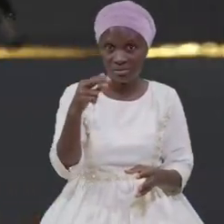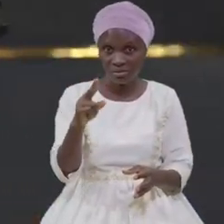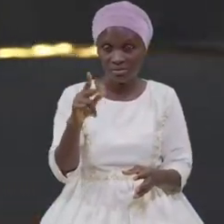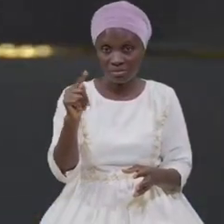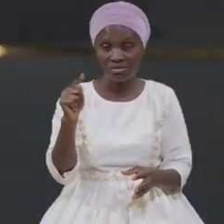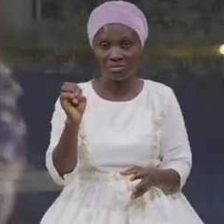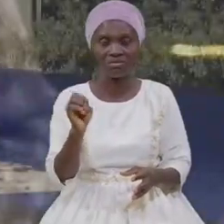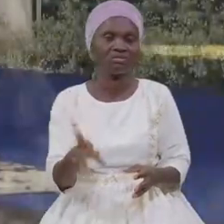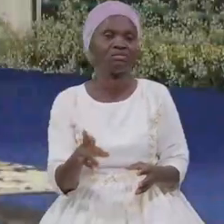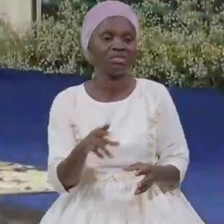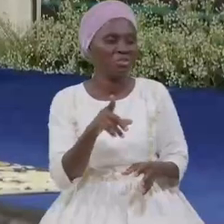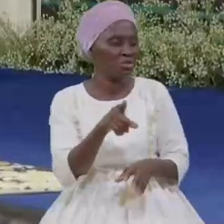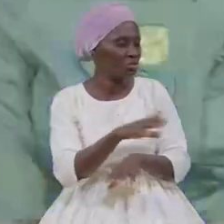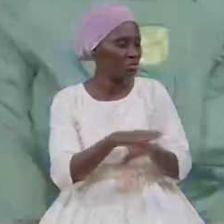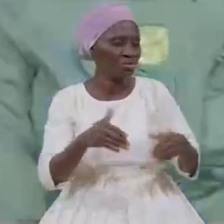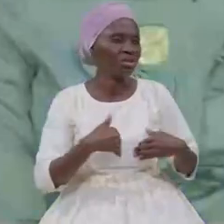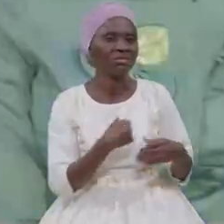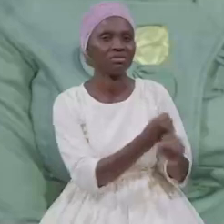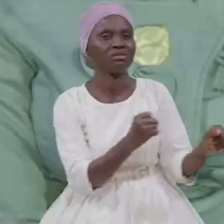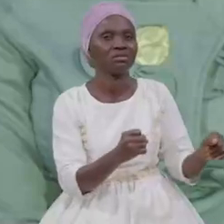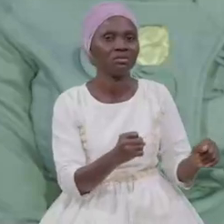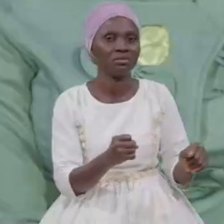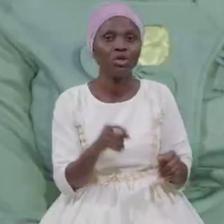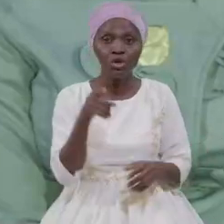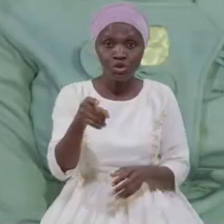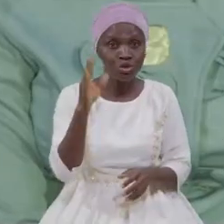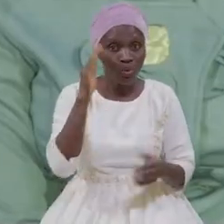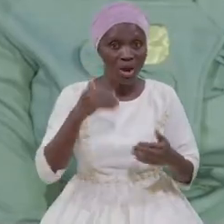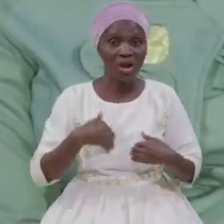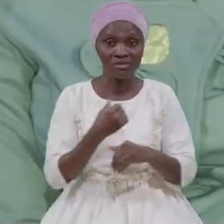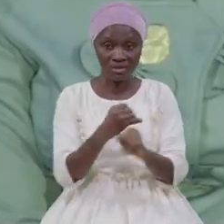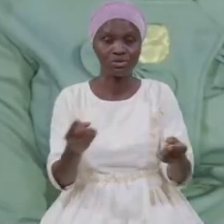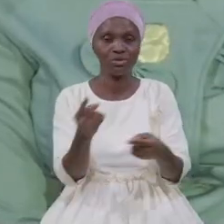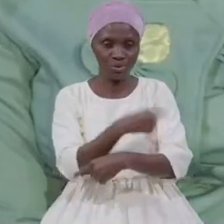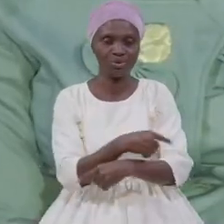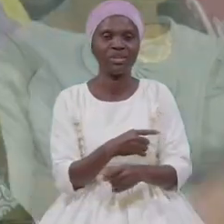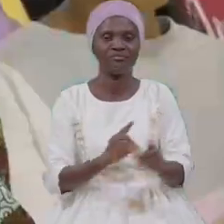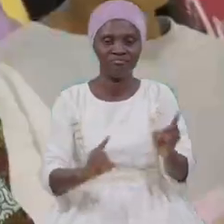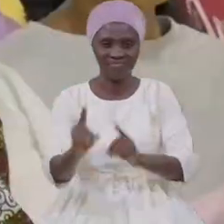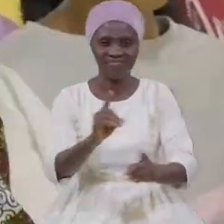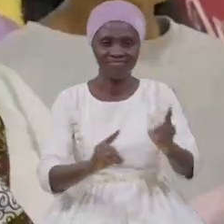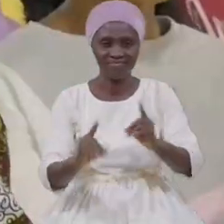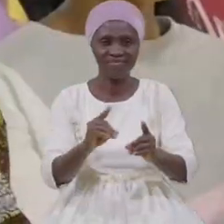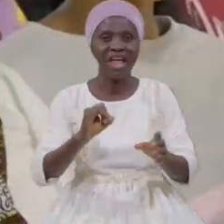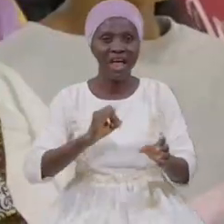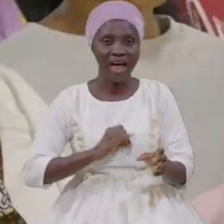Nous avons le salut, et tu vas l'obtenir aujourd'hui. Dis, je l'ai aujourd'hui.